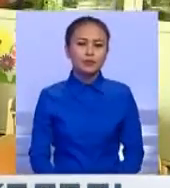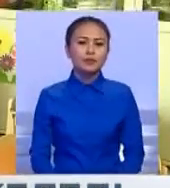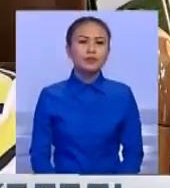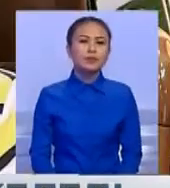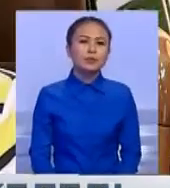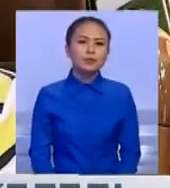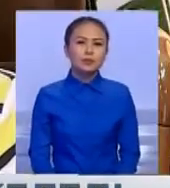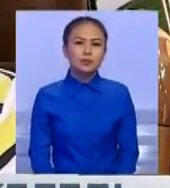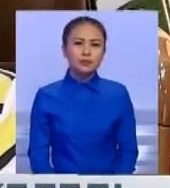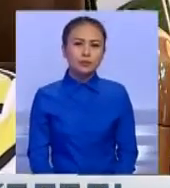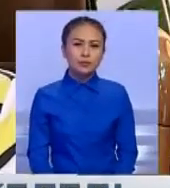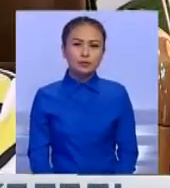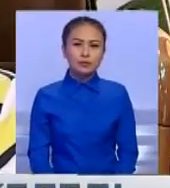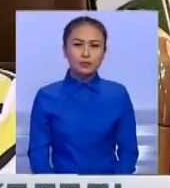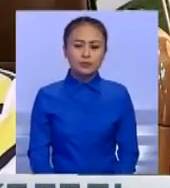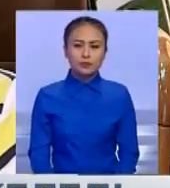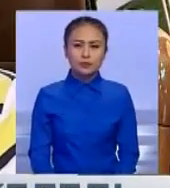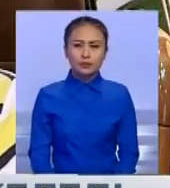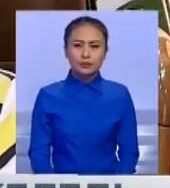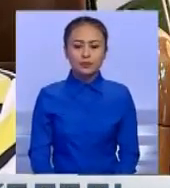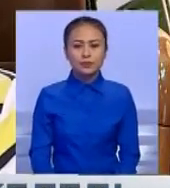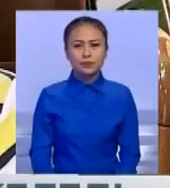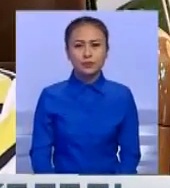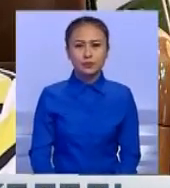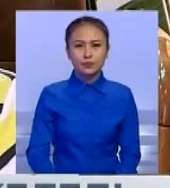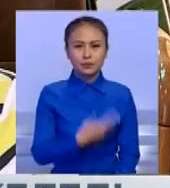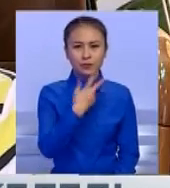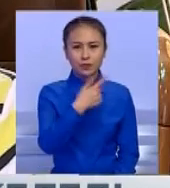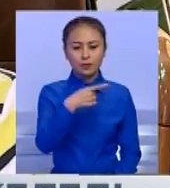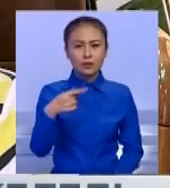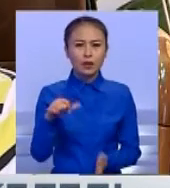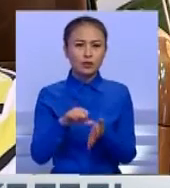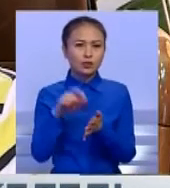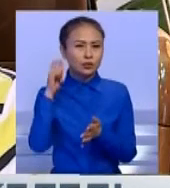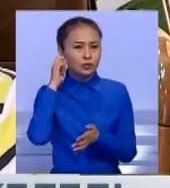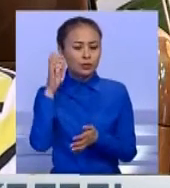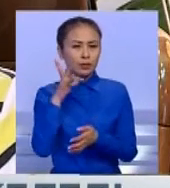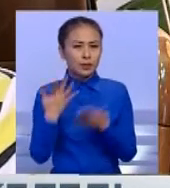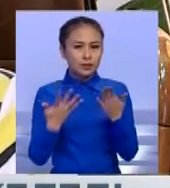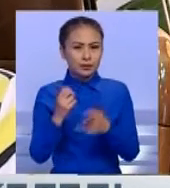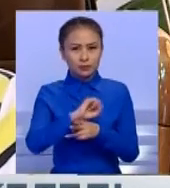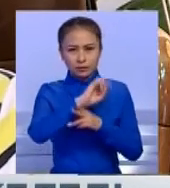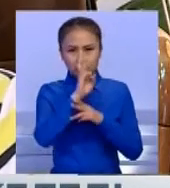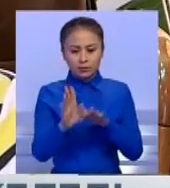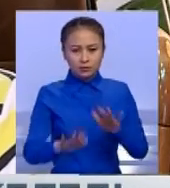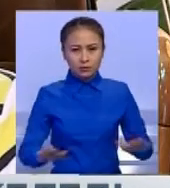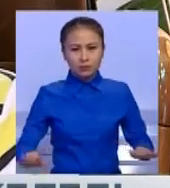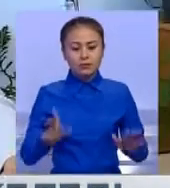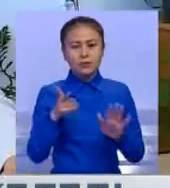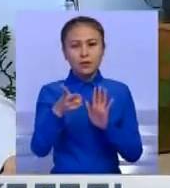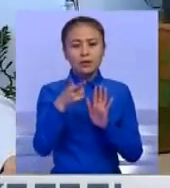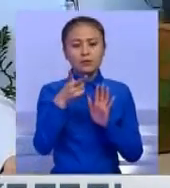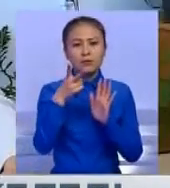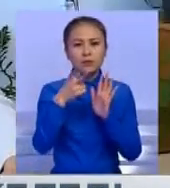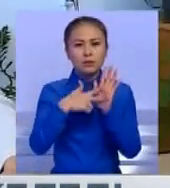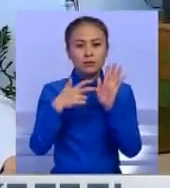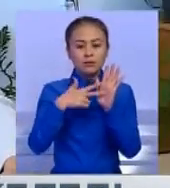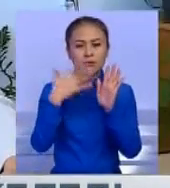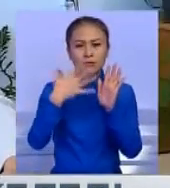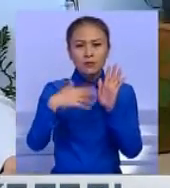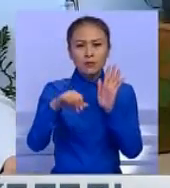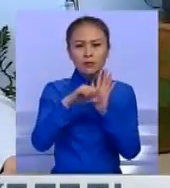көрсетеді. 3-пен 6 жас аралығын біз балабақшамен қамту керек болсақ, сонда 2350 бала кезекте тұр.